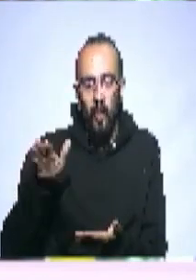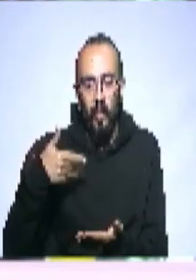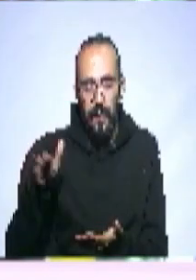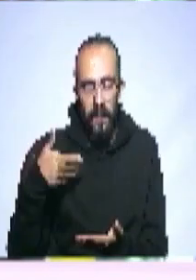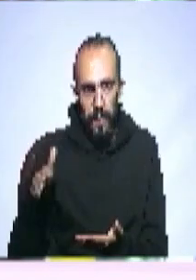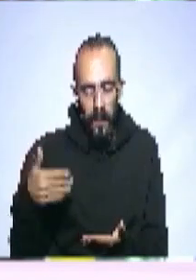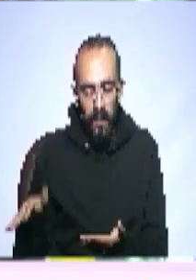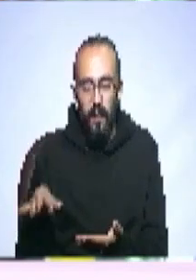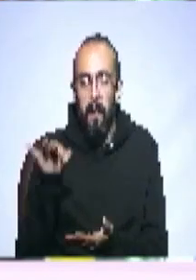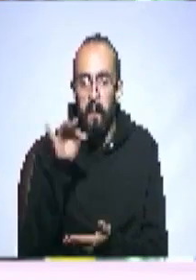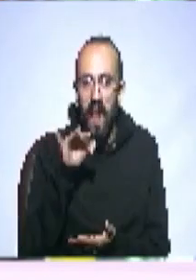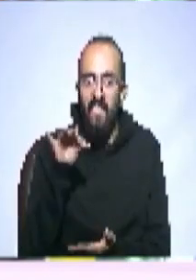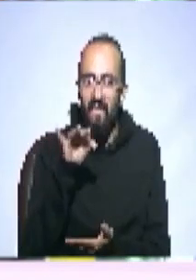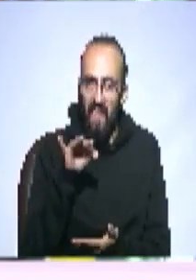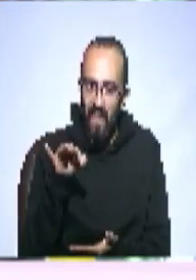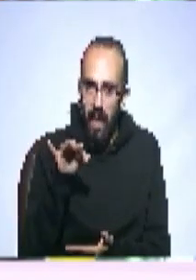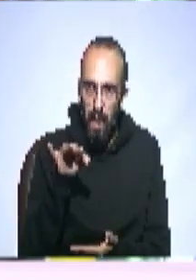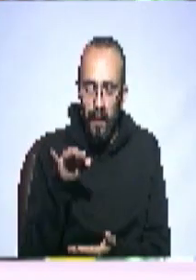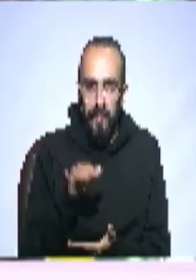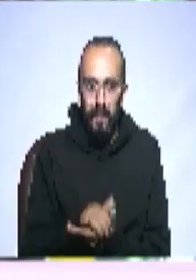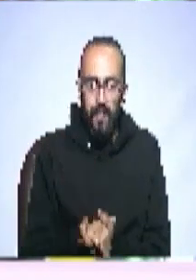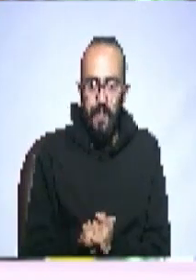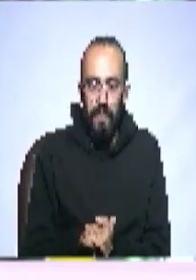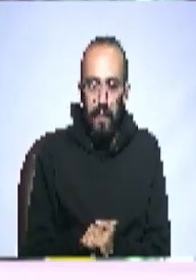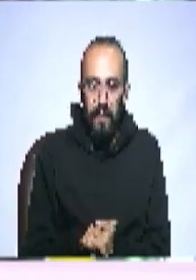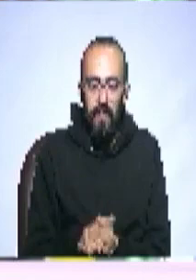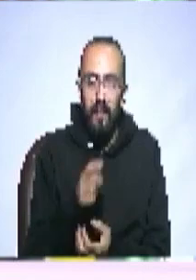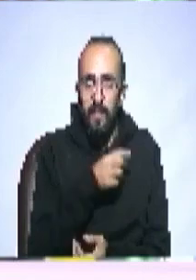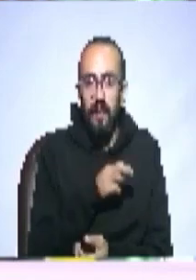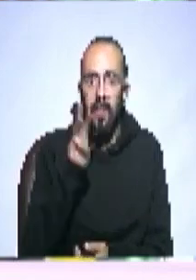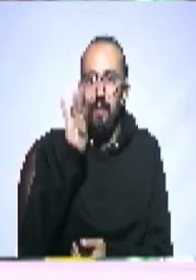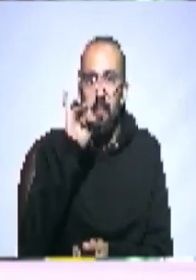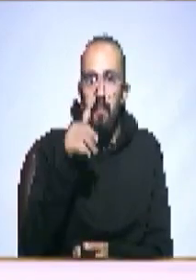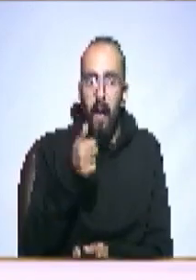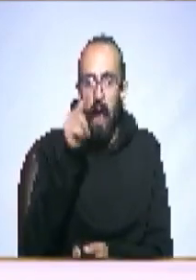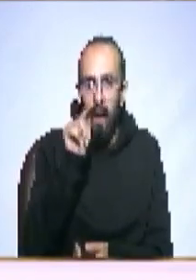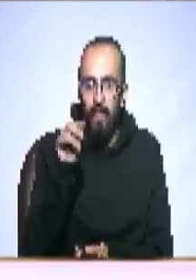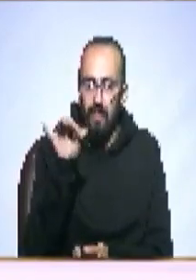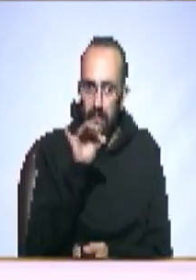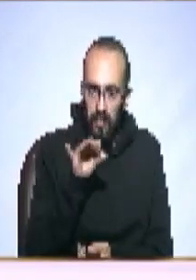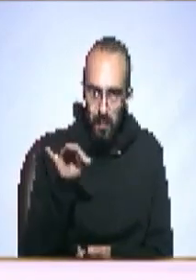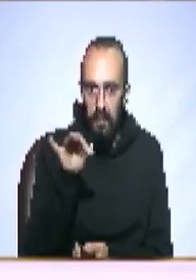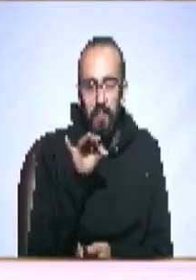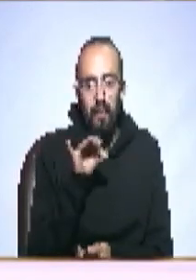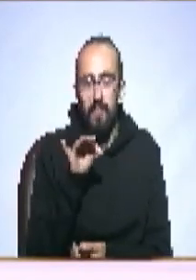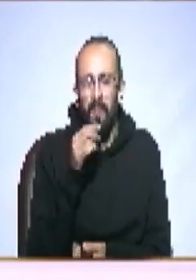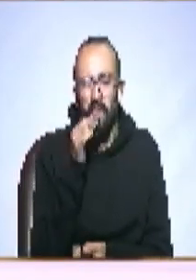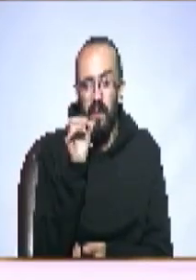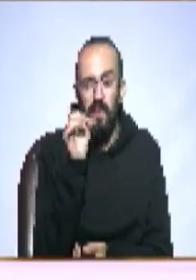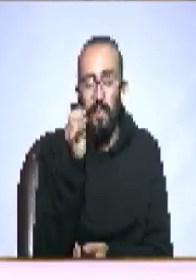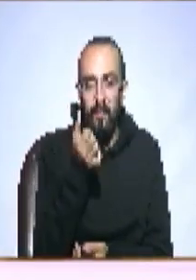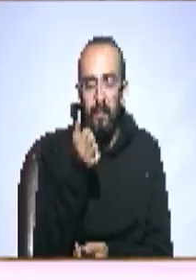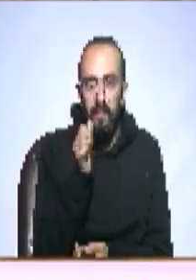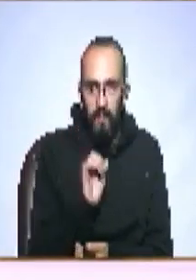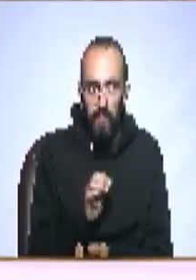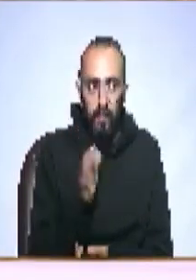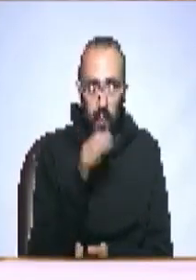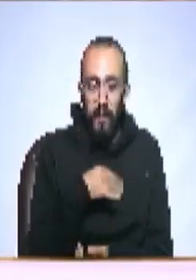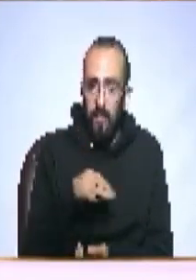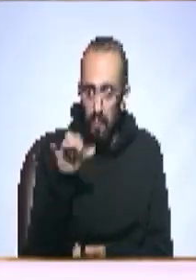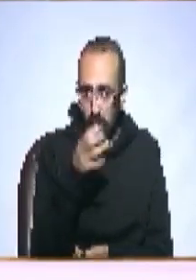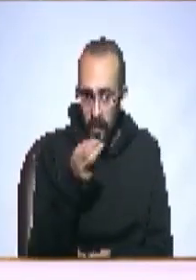التوابل بتاعتنا ملح وفلفل، وحطينا شويه سماق عليها عشان يدي مزازه كده. انا ممكن احط شويه كمان